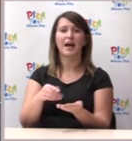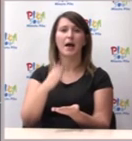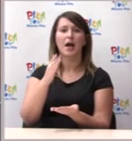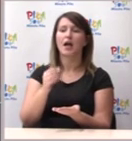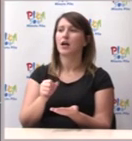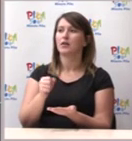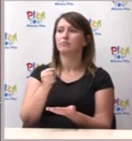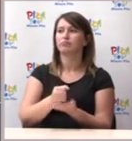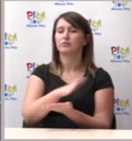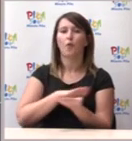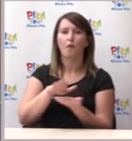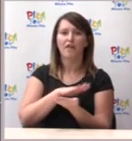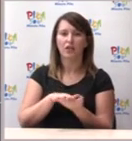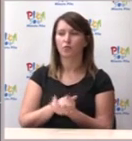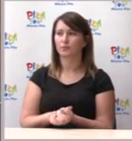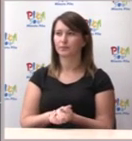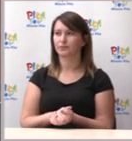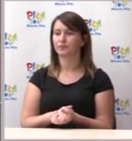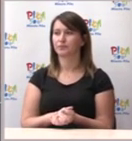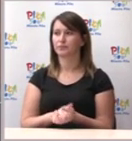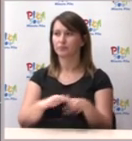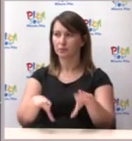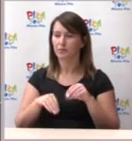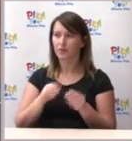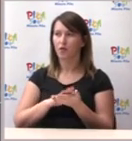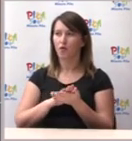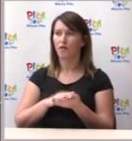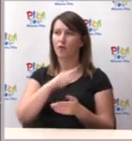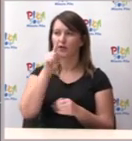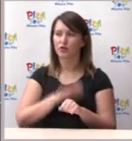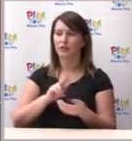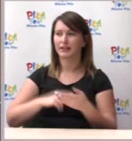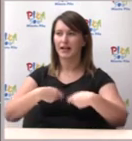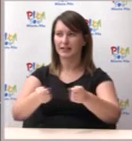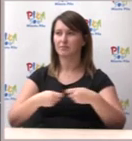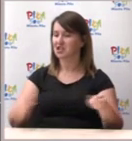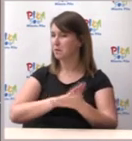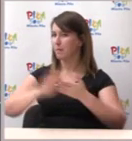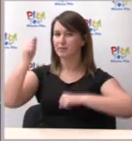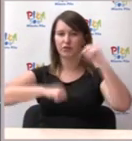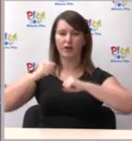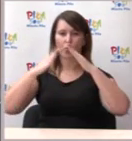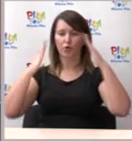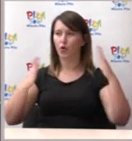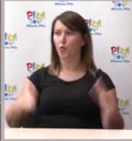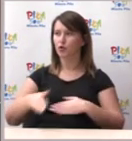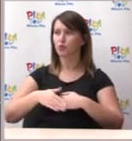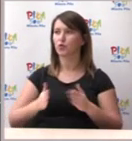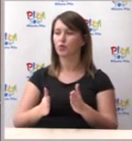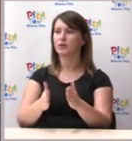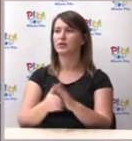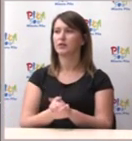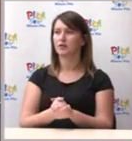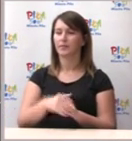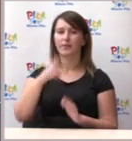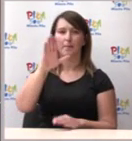nieruchomości. W punkcie 22 Rada podjęła uchwałę w sprawie wyrażenia zgody na sprzedaż w drodze bezprzetargowej nieruchomości położonych przy